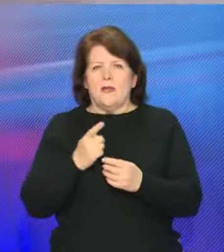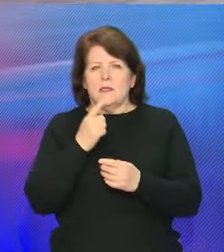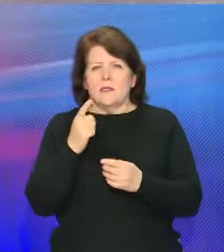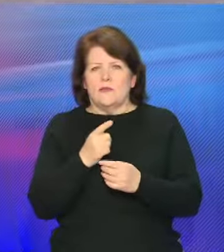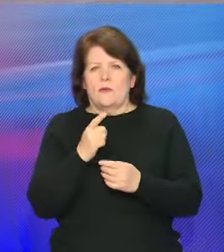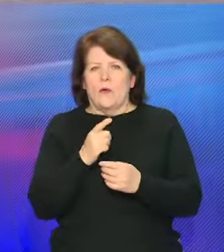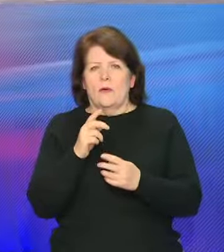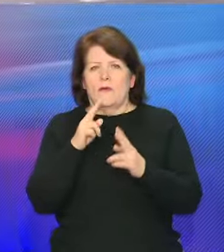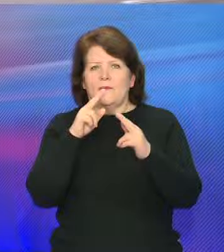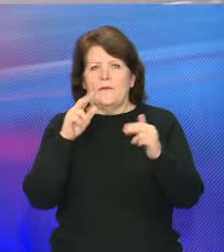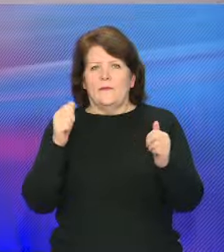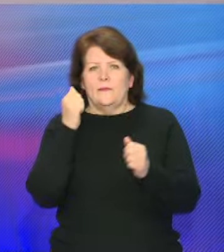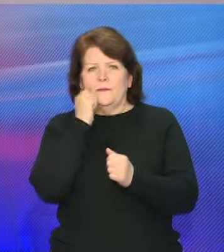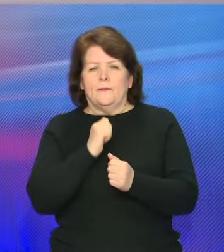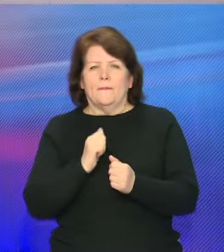замка.